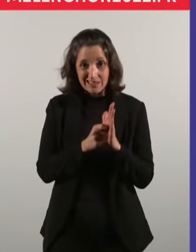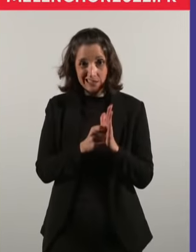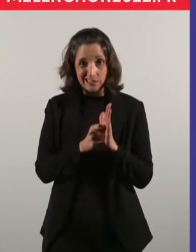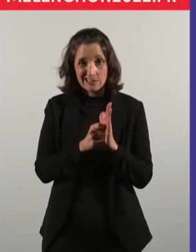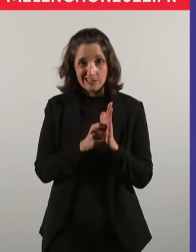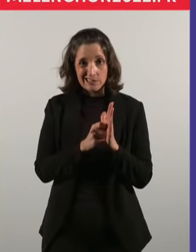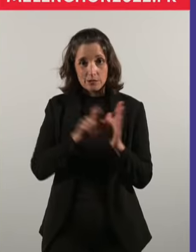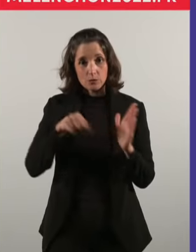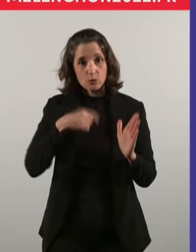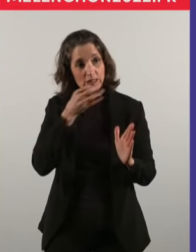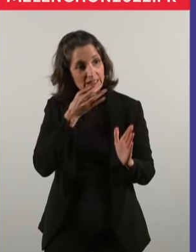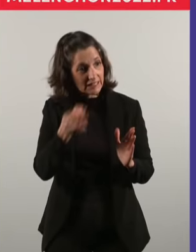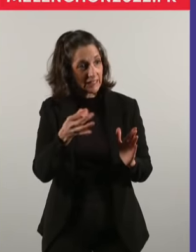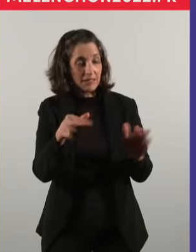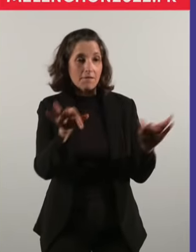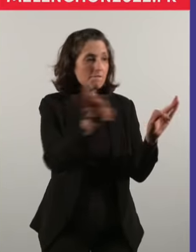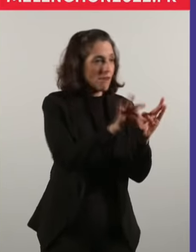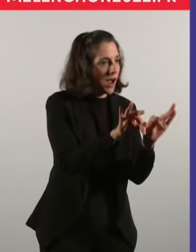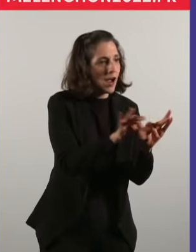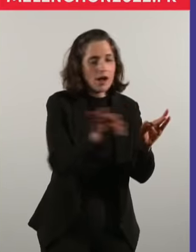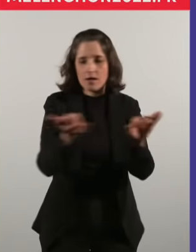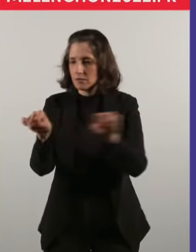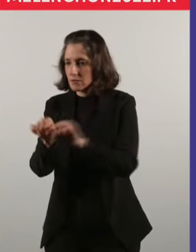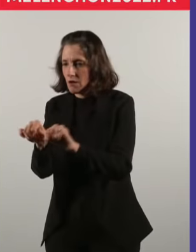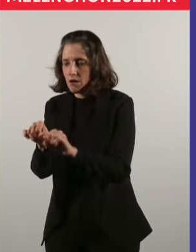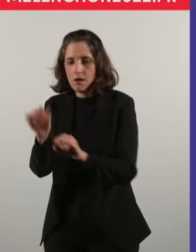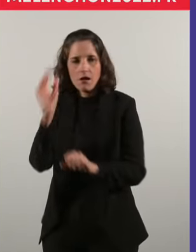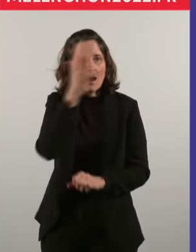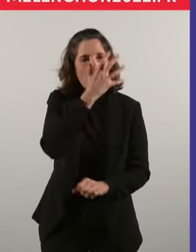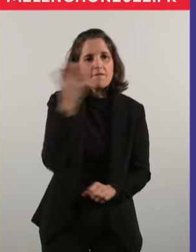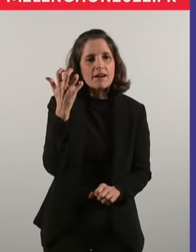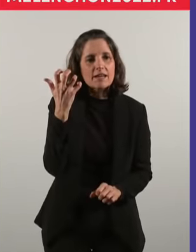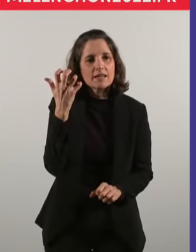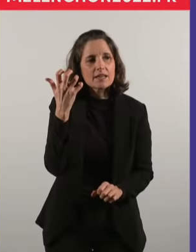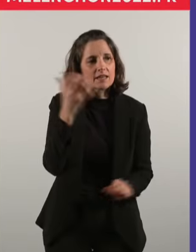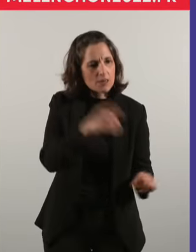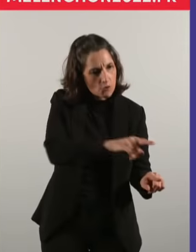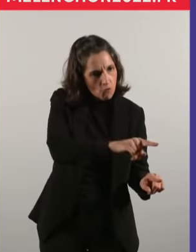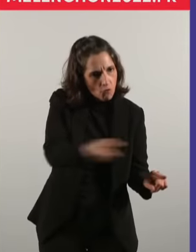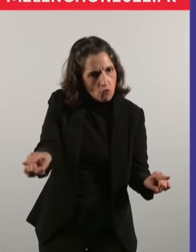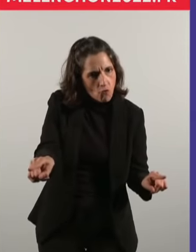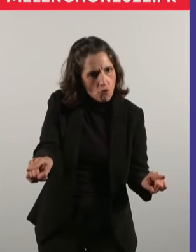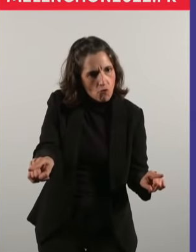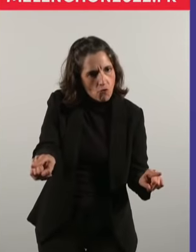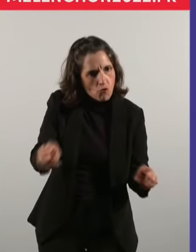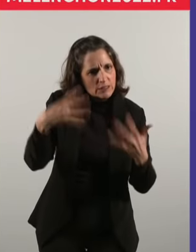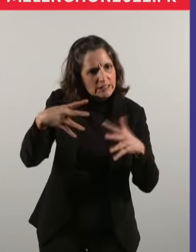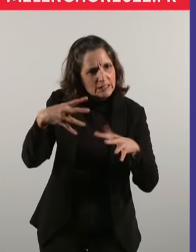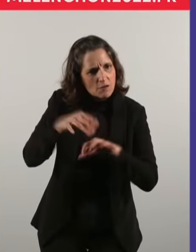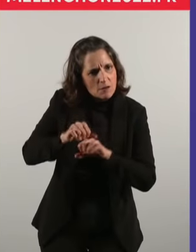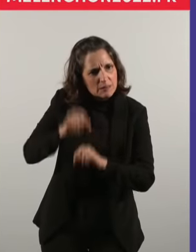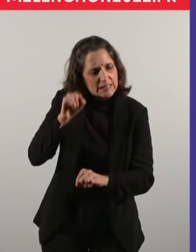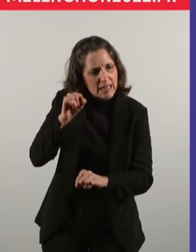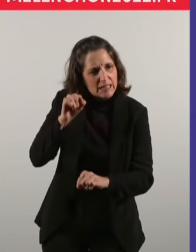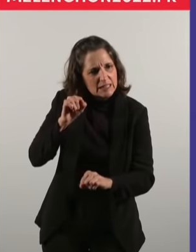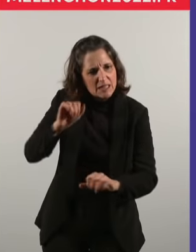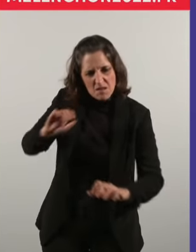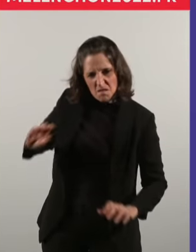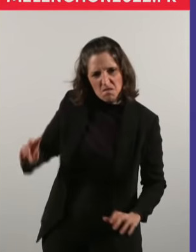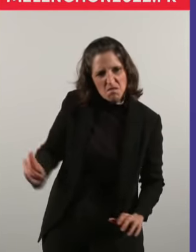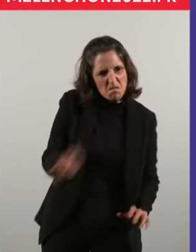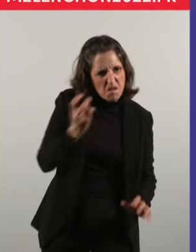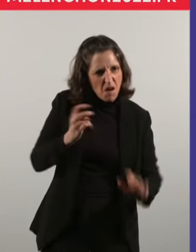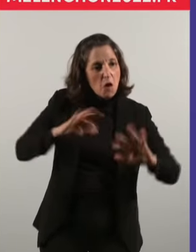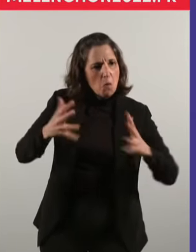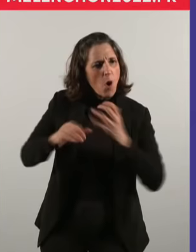à nos frères et sœurs d'Afrique, nous leur dirons, vous vous êtes fait voler le 19e siècle avec l'esclavage, vous vous